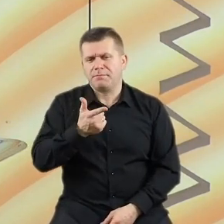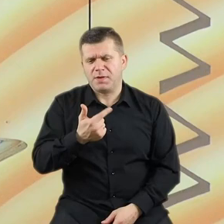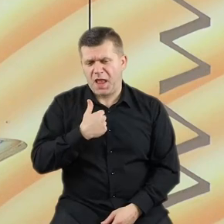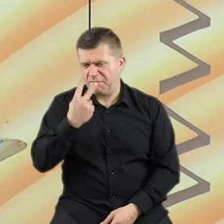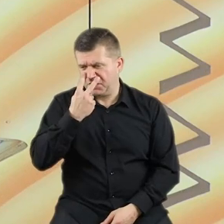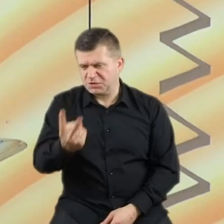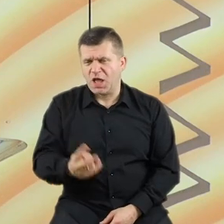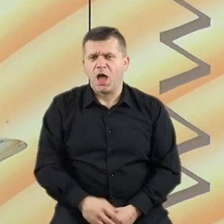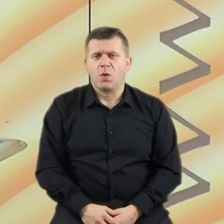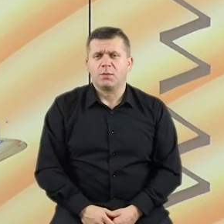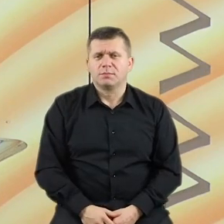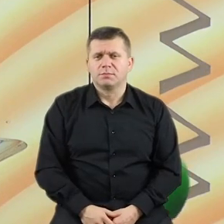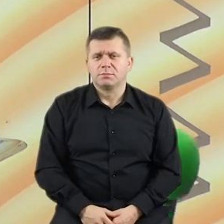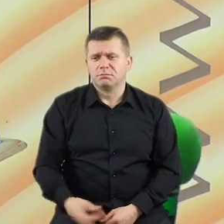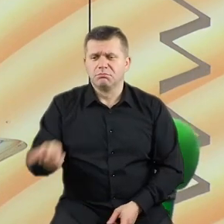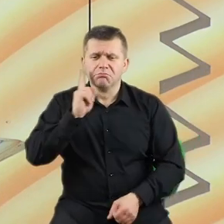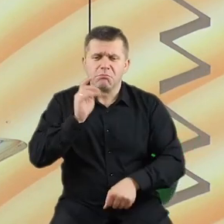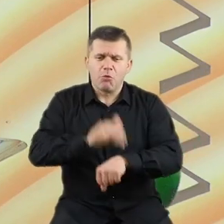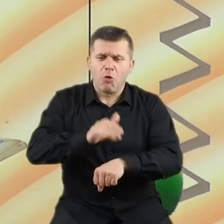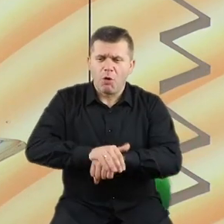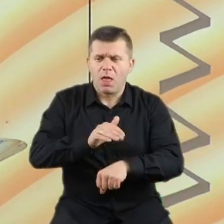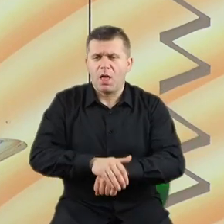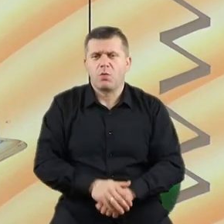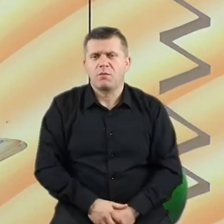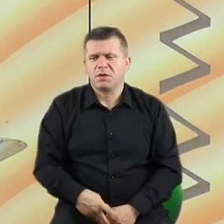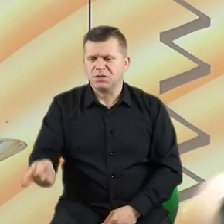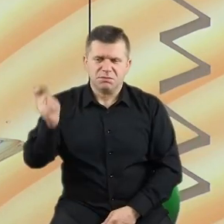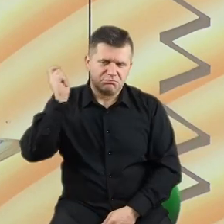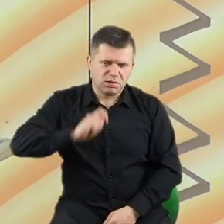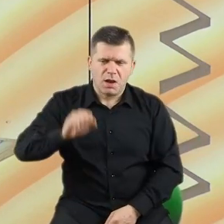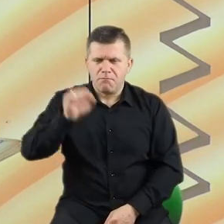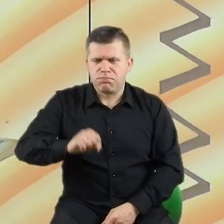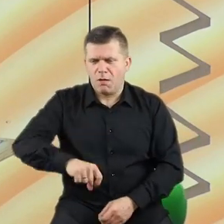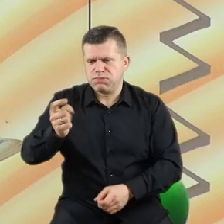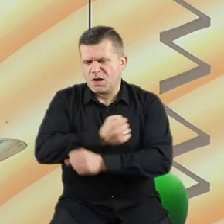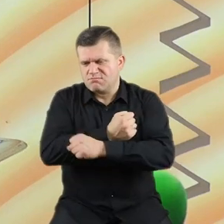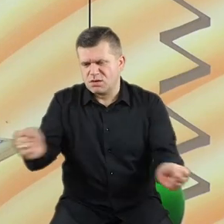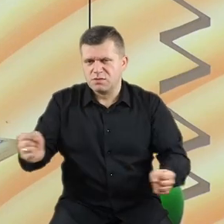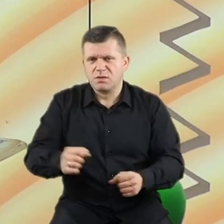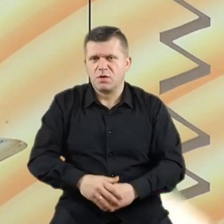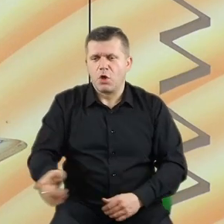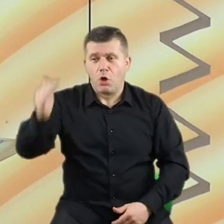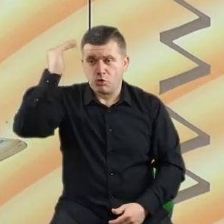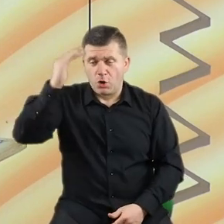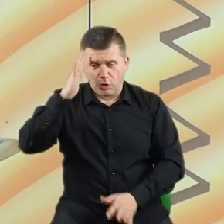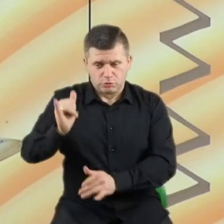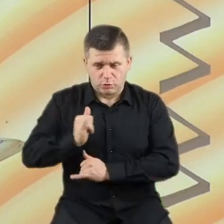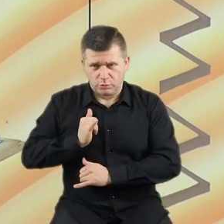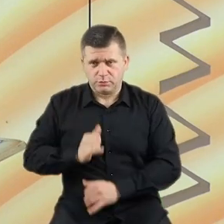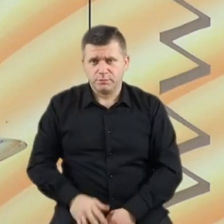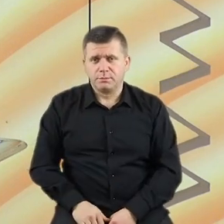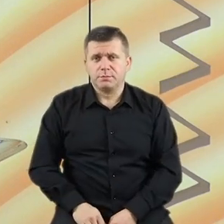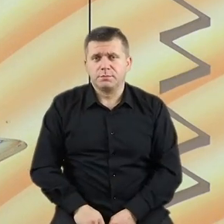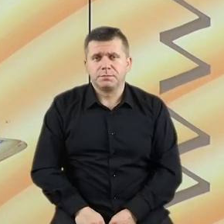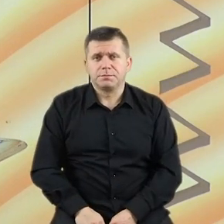widziałem, jak kolegów zabijają bomby, jak, no, czy kolegów w sensie dorosłych żołnierzy,